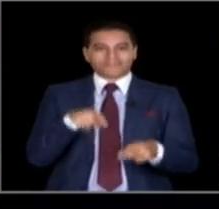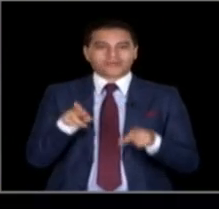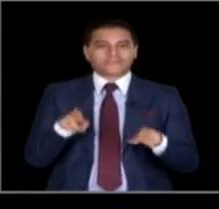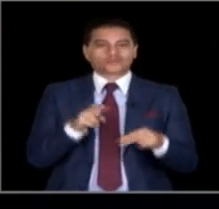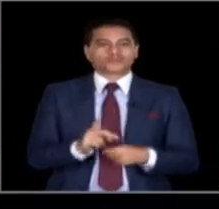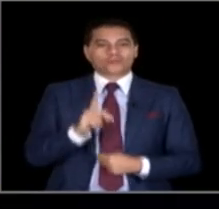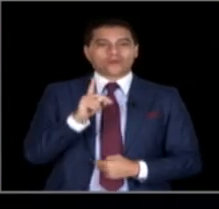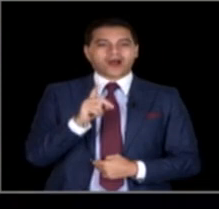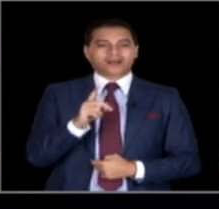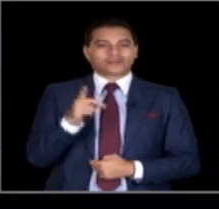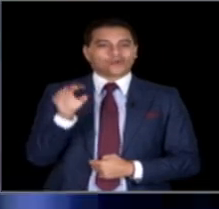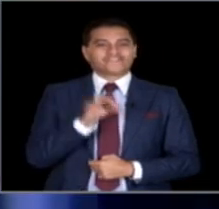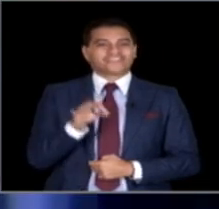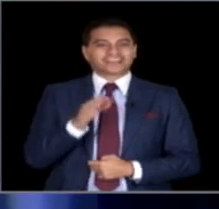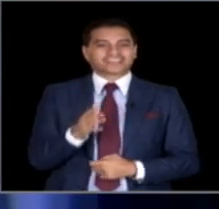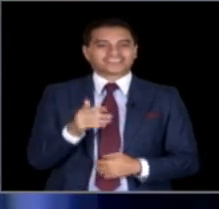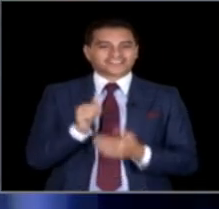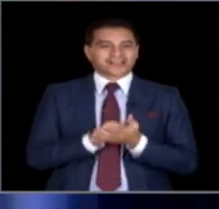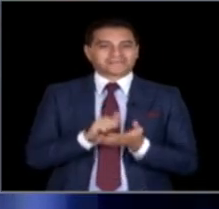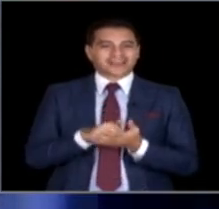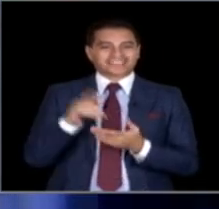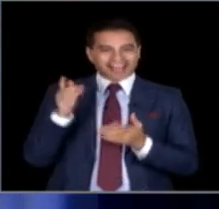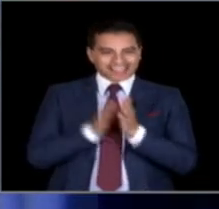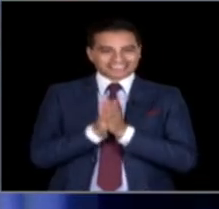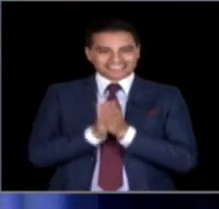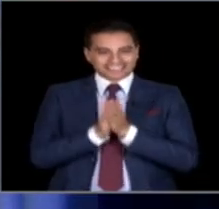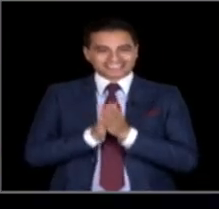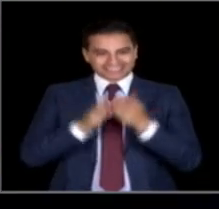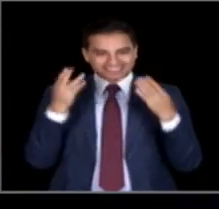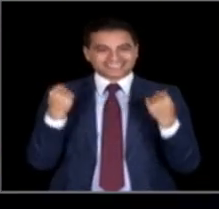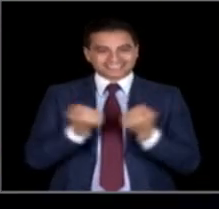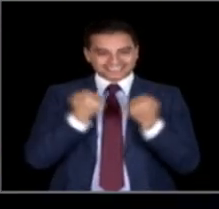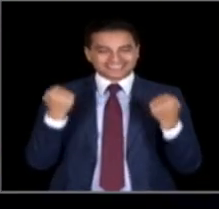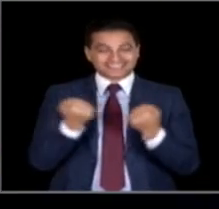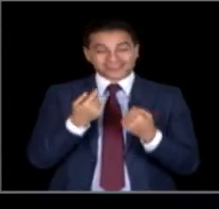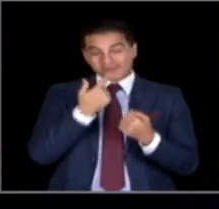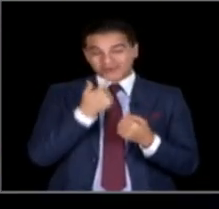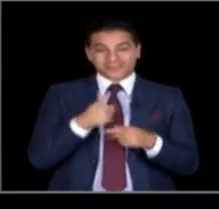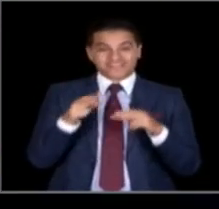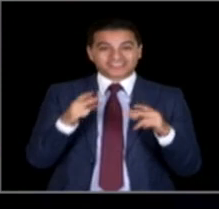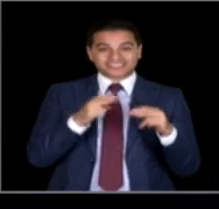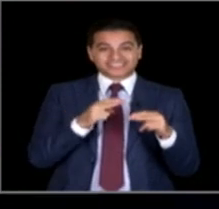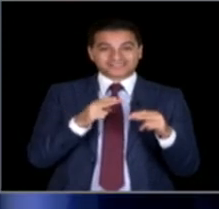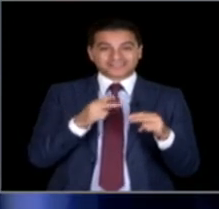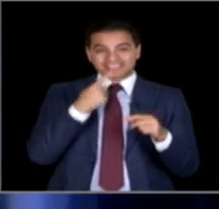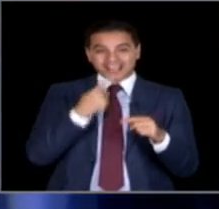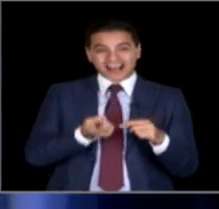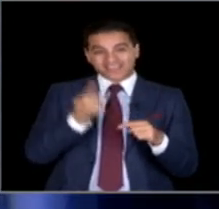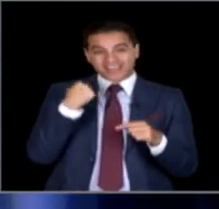واحد. هو فين؟ في البيت قاعد بيستعد لك. احكي لي الموسم اللي فات يمثل لك